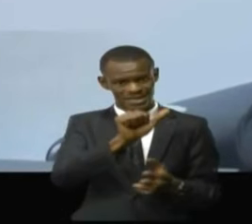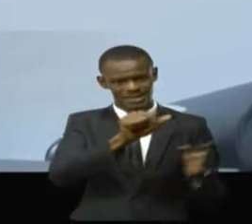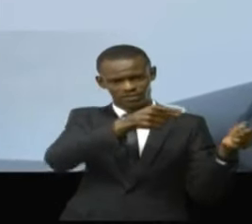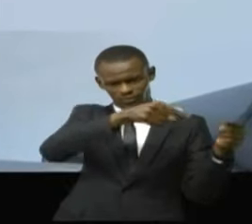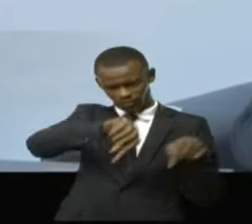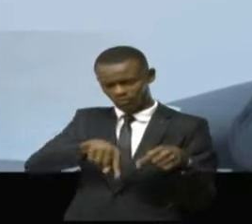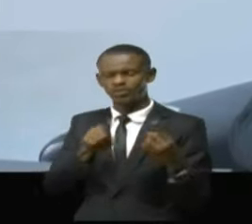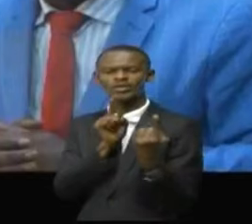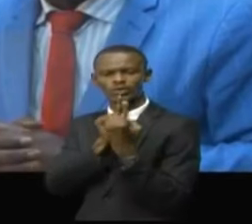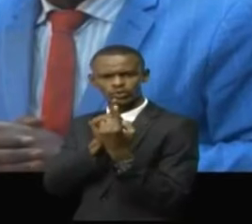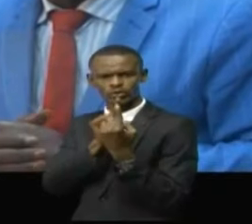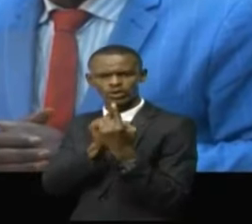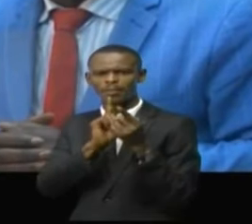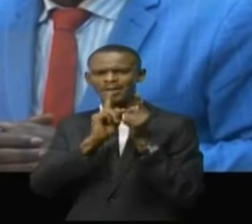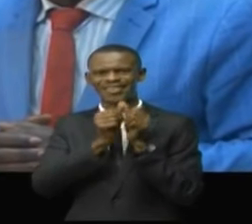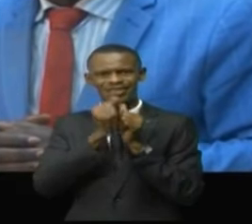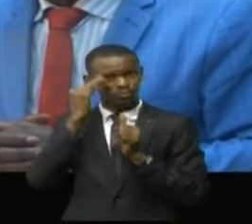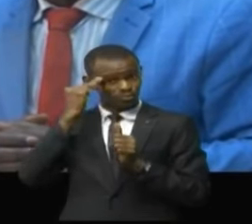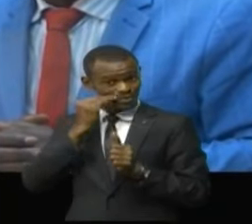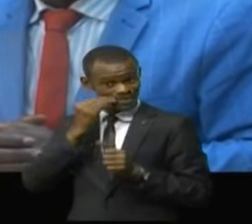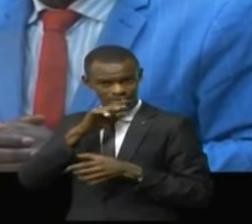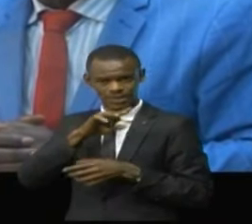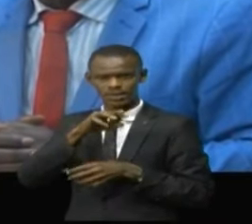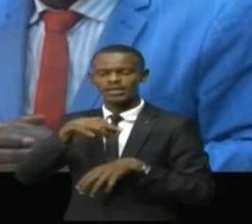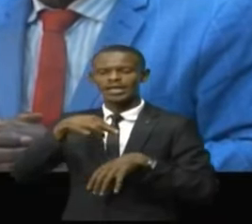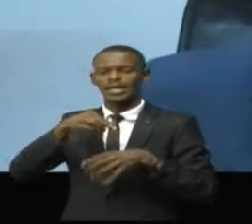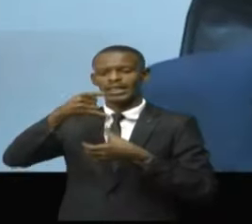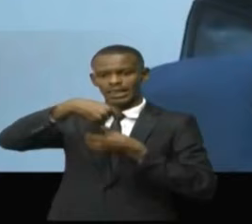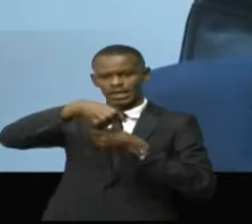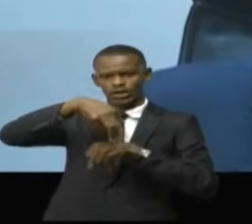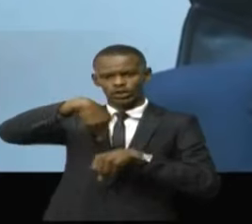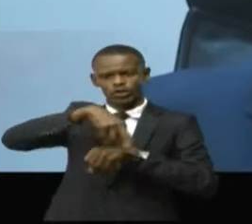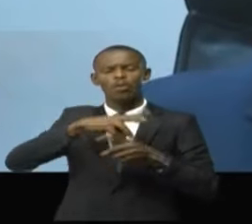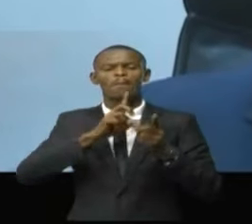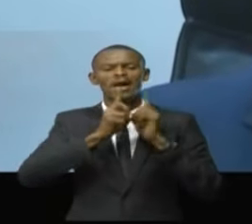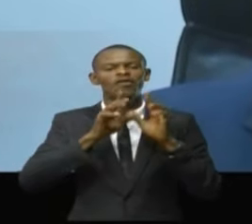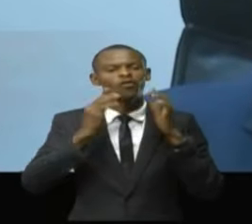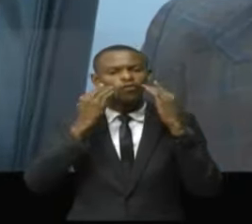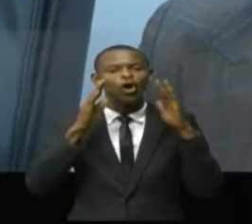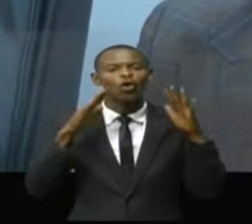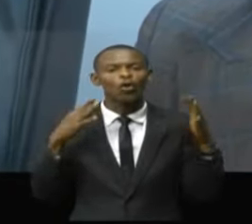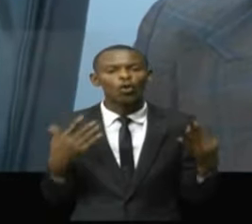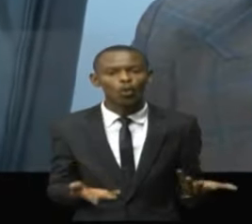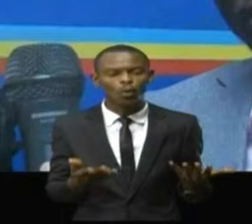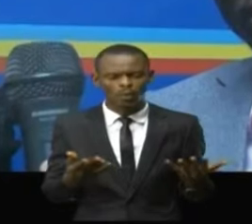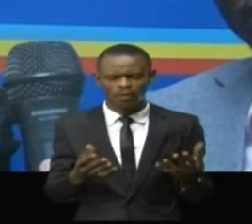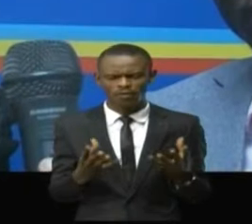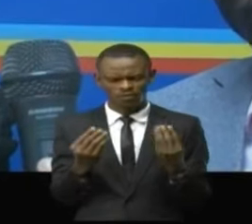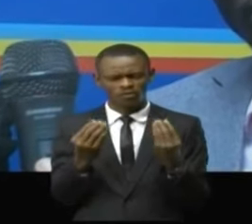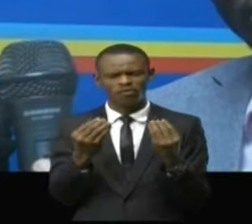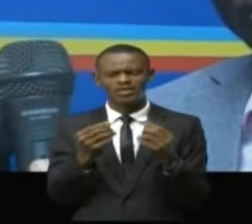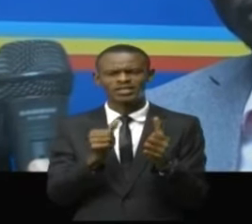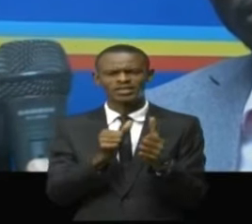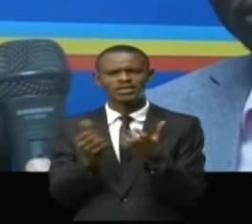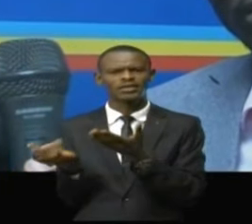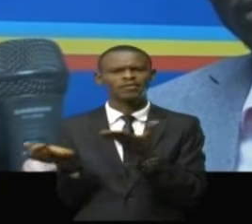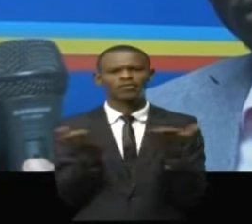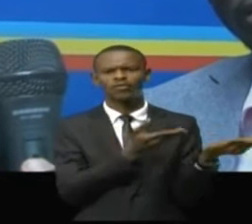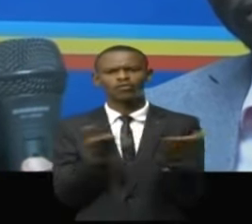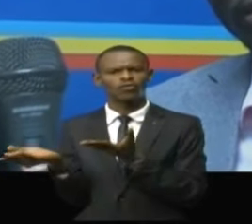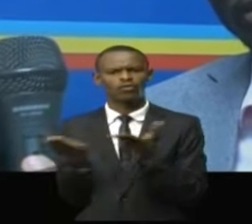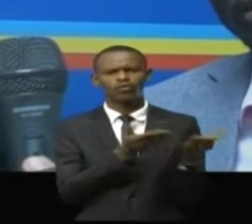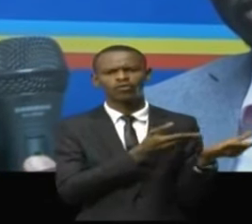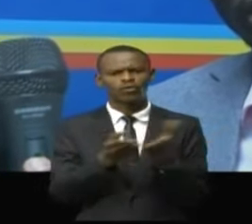retraçant les réalisations du COMESA comme la carte jaune relative à la circulation des véhicules. Nous voulons démontrer